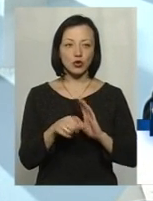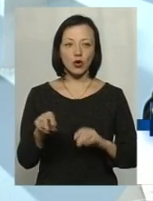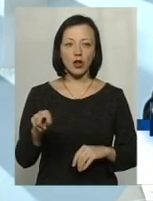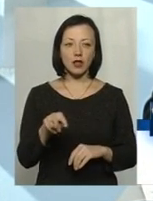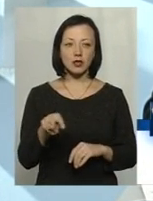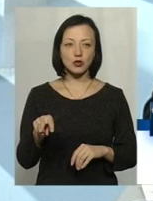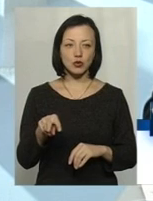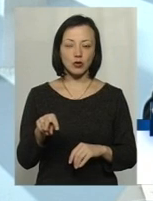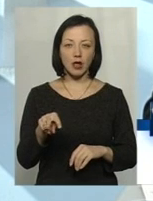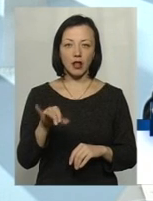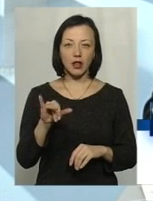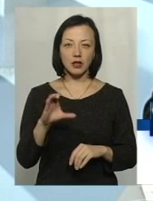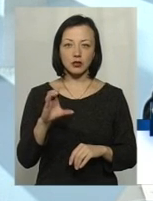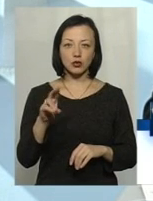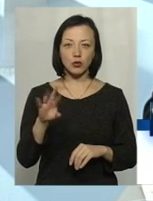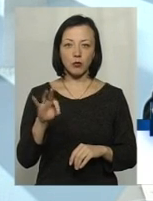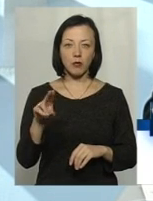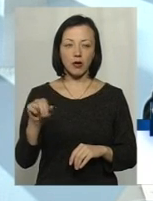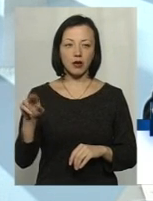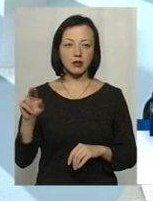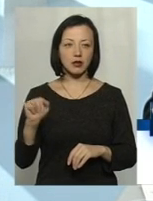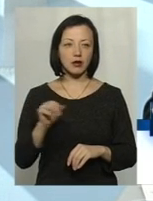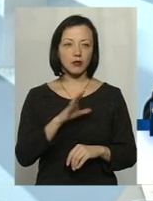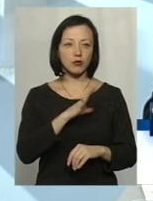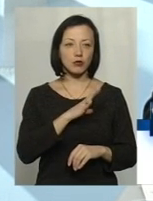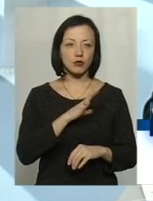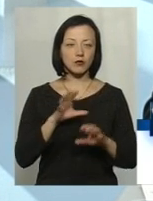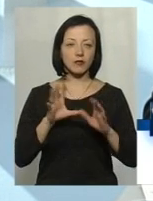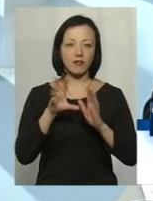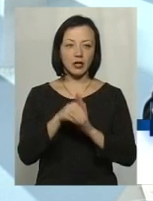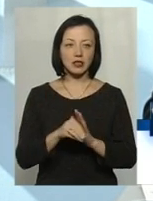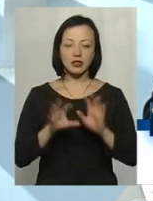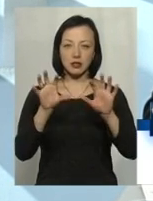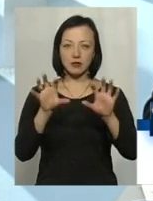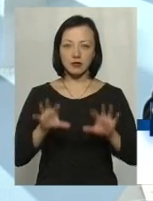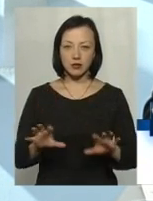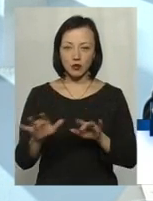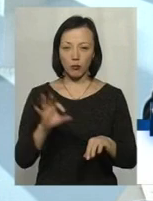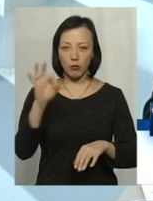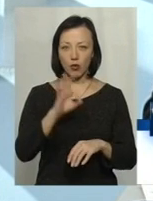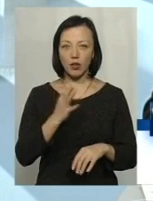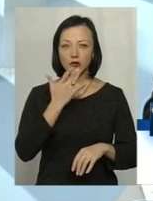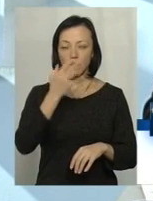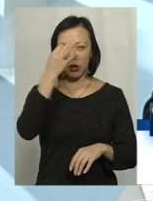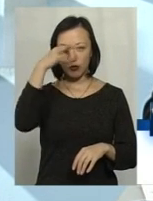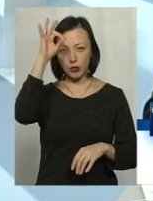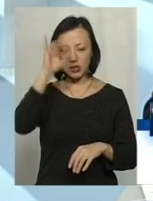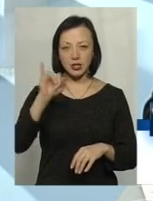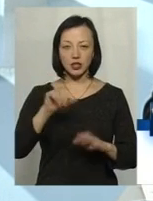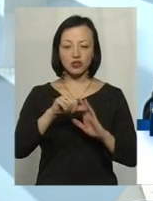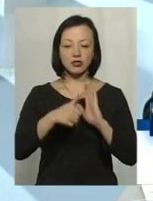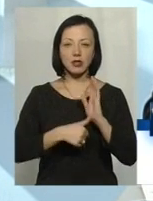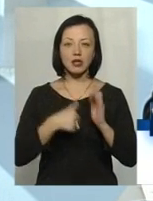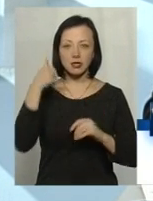листопада був в дію закон, введений про національну поліцію. І 16-й рік,